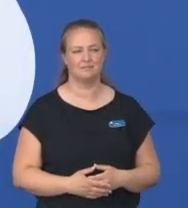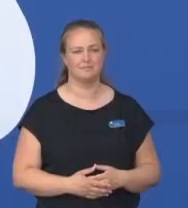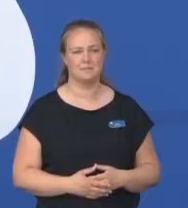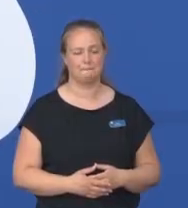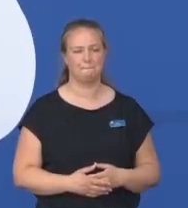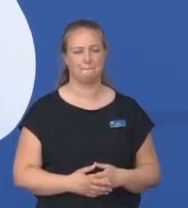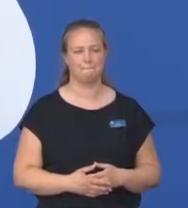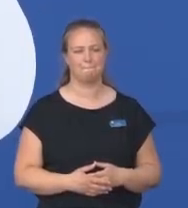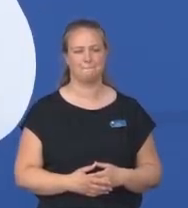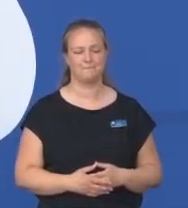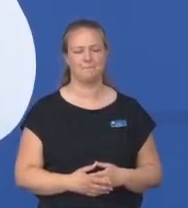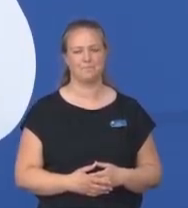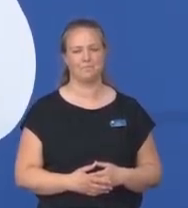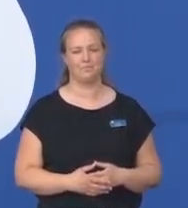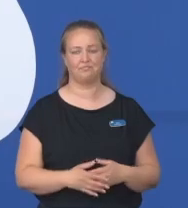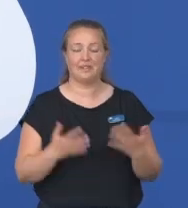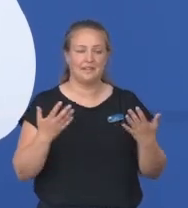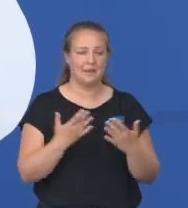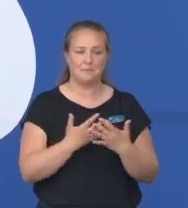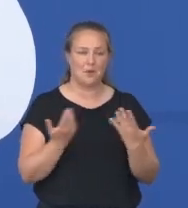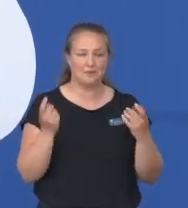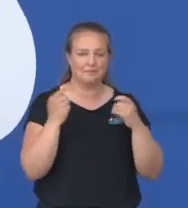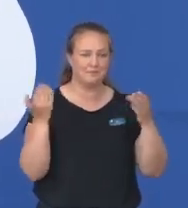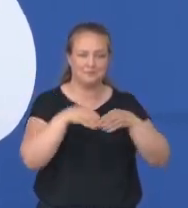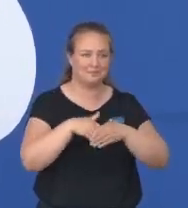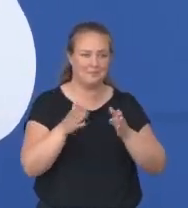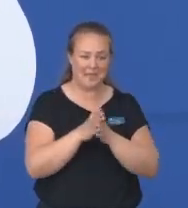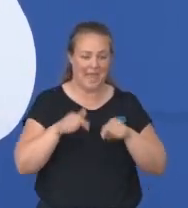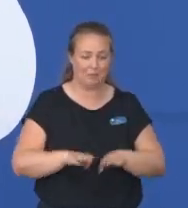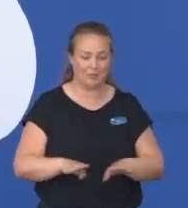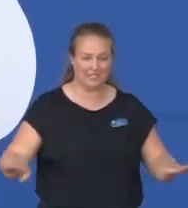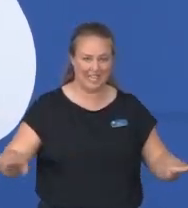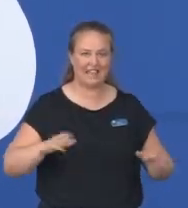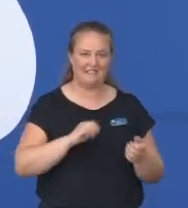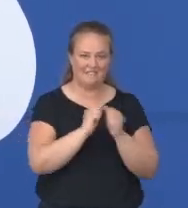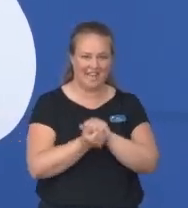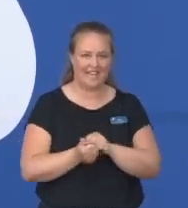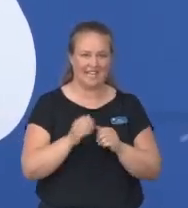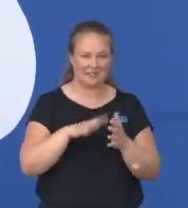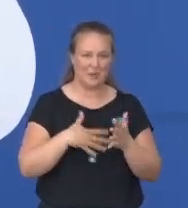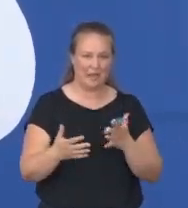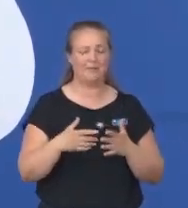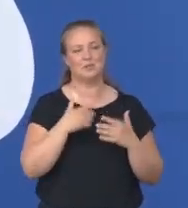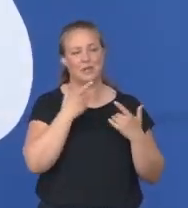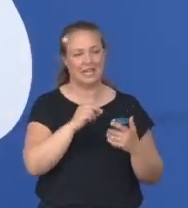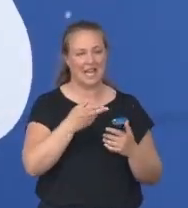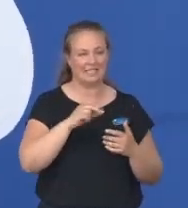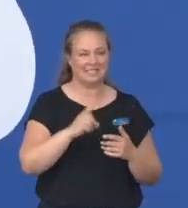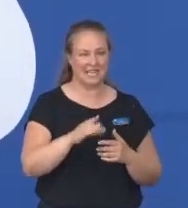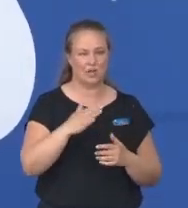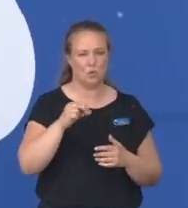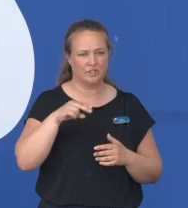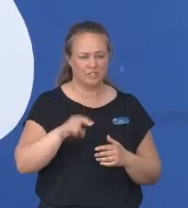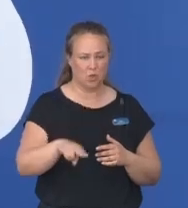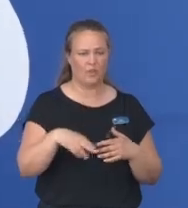Och vi, som sagt, många som inte kunde vara här, för vi har ju ändrat schemat. Så vill återigen tacka Axel Jonsson